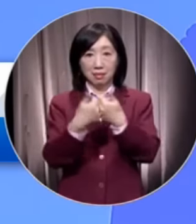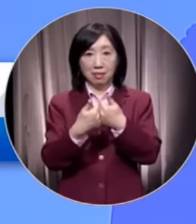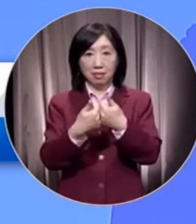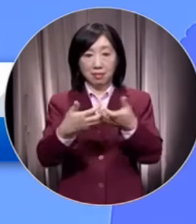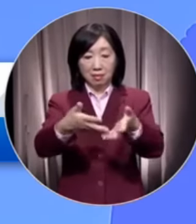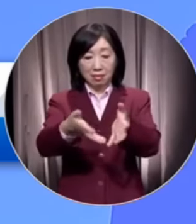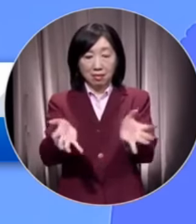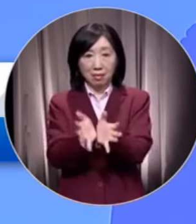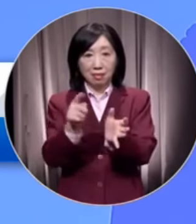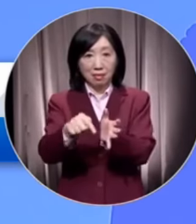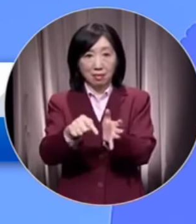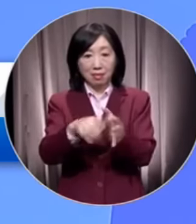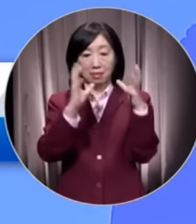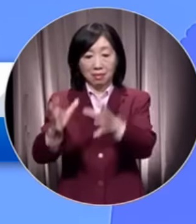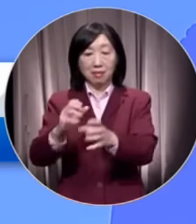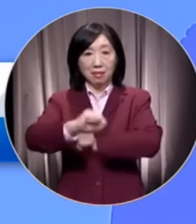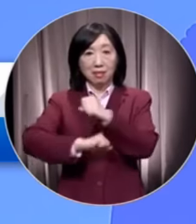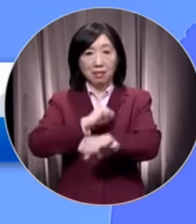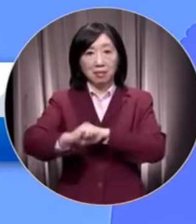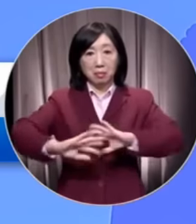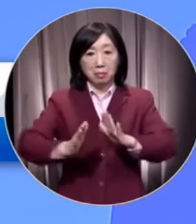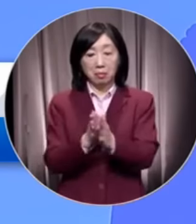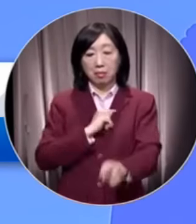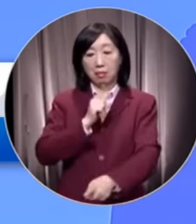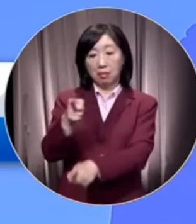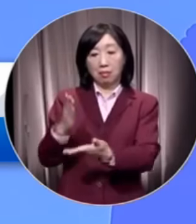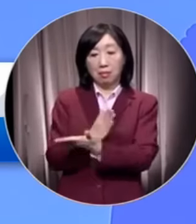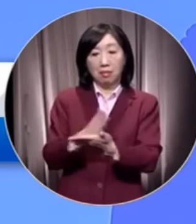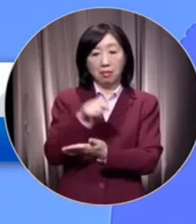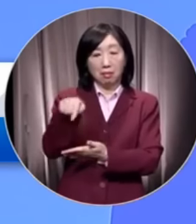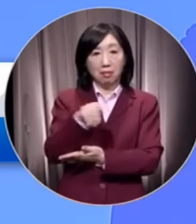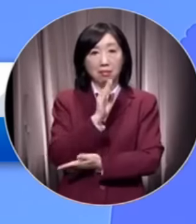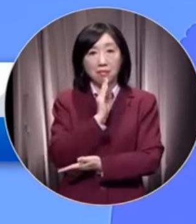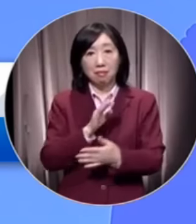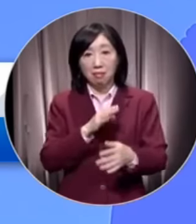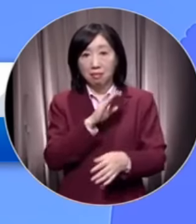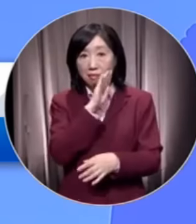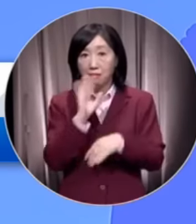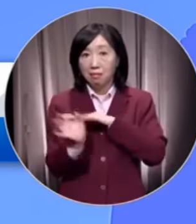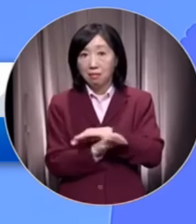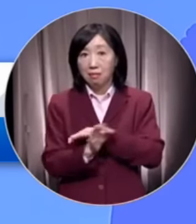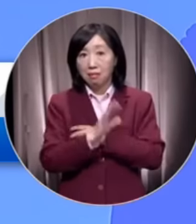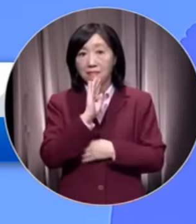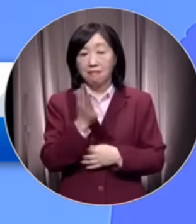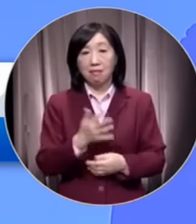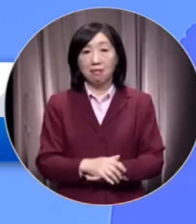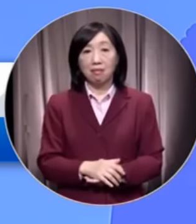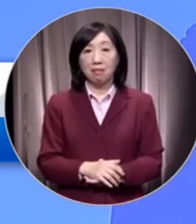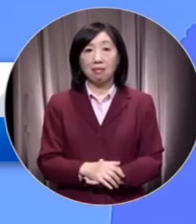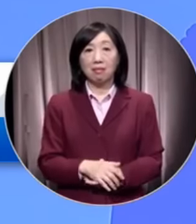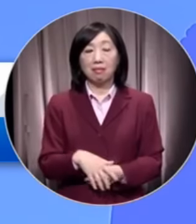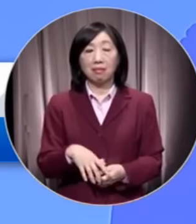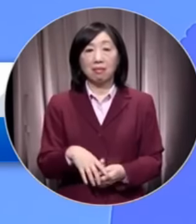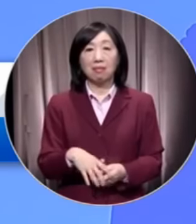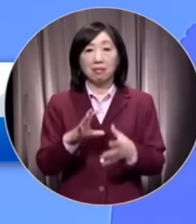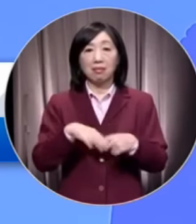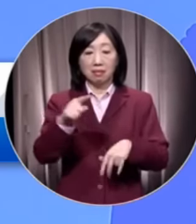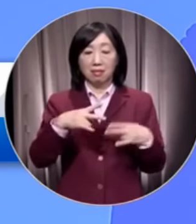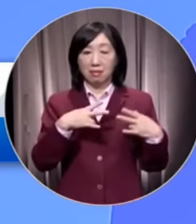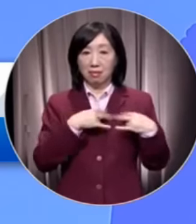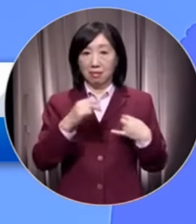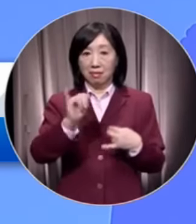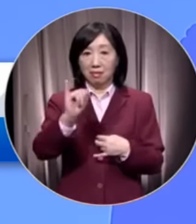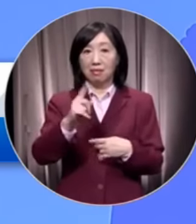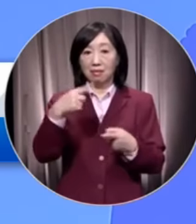活动，马上就来具体的指控。我想唯一的一个重点，应该是蔡主席非常非常关